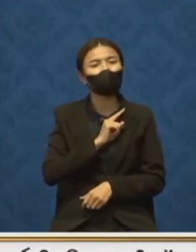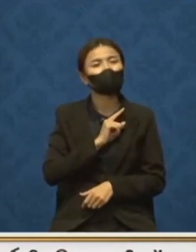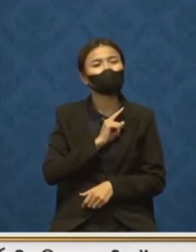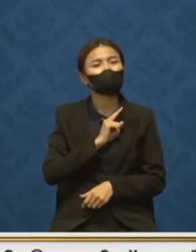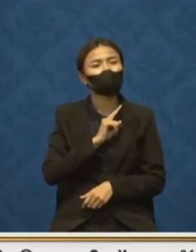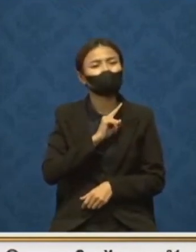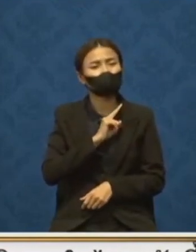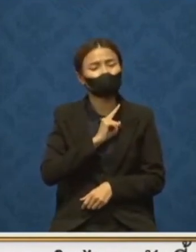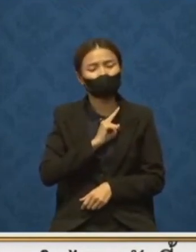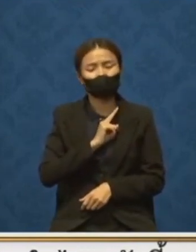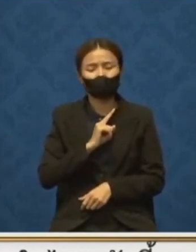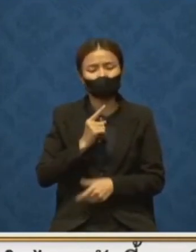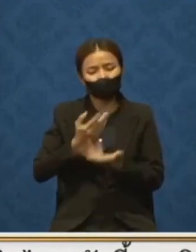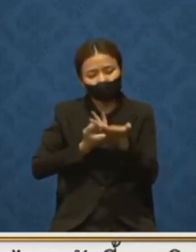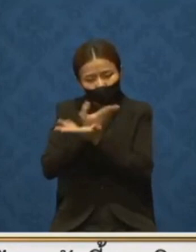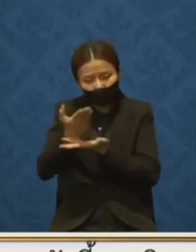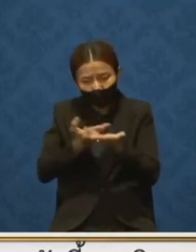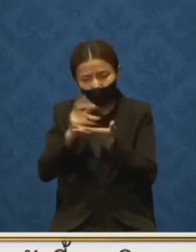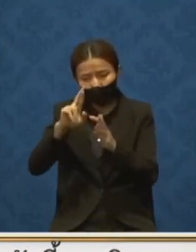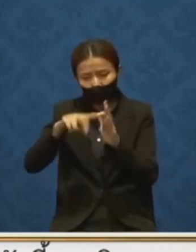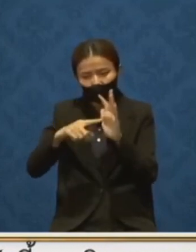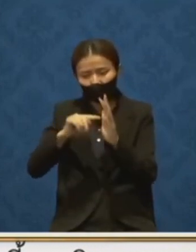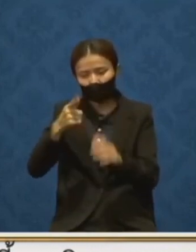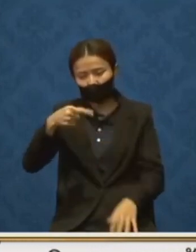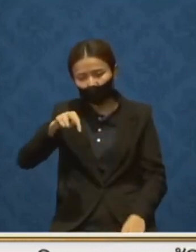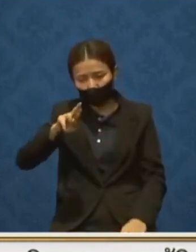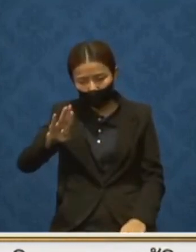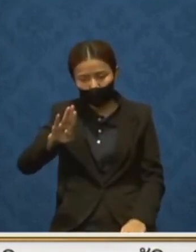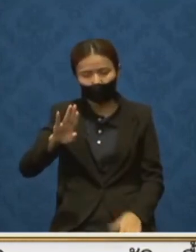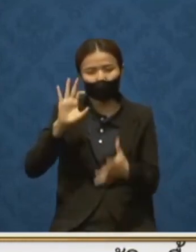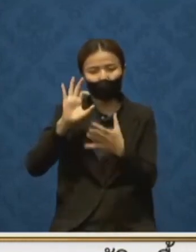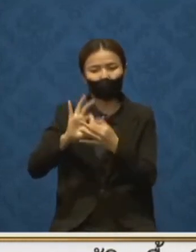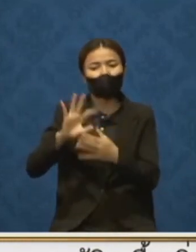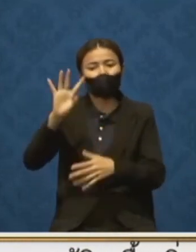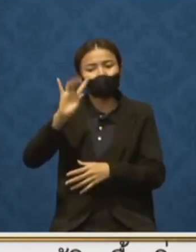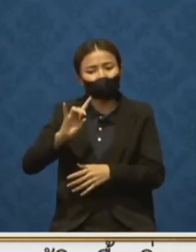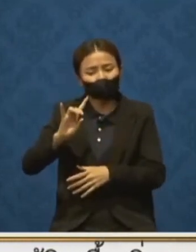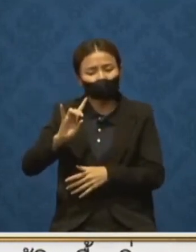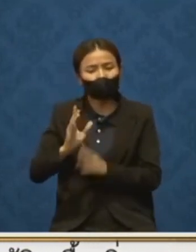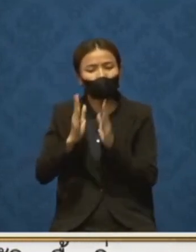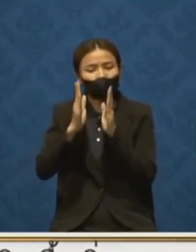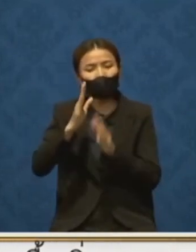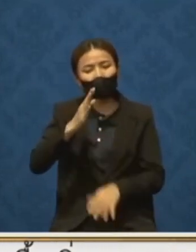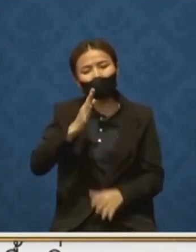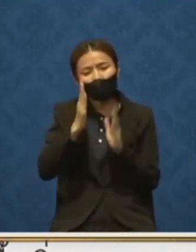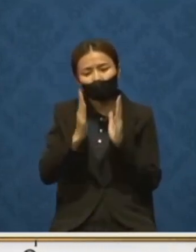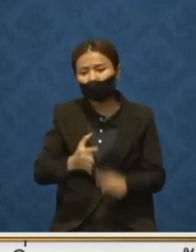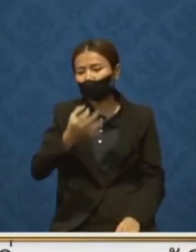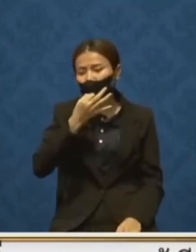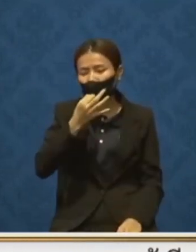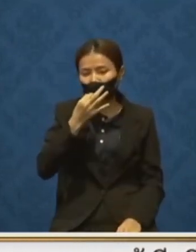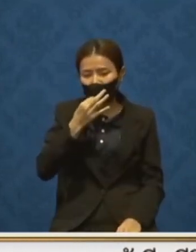พ.ศ.ขอนำเสนอผลการพิจารณาร่างพระราชบัญญัติฉบับนี้ต่